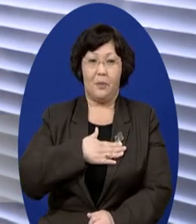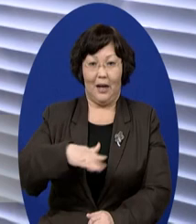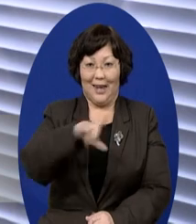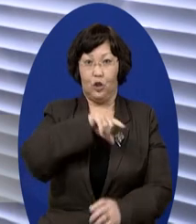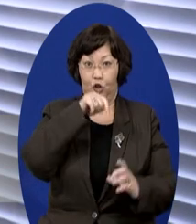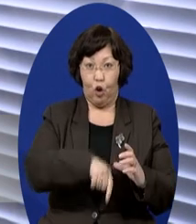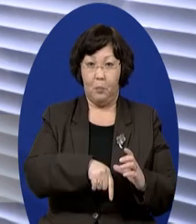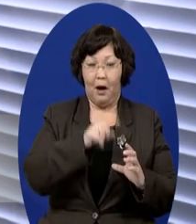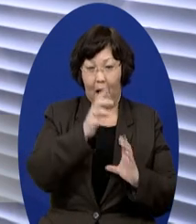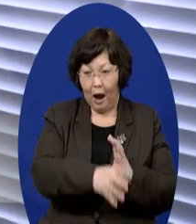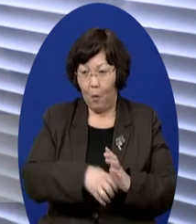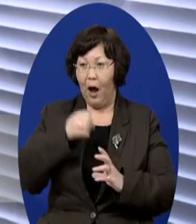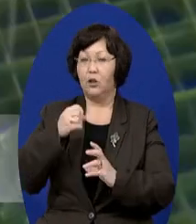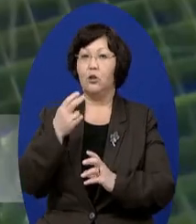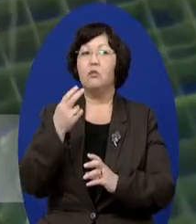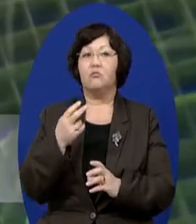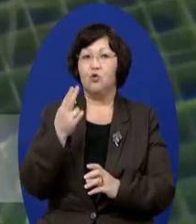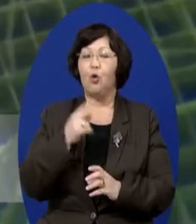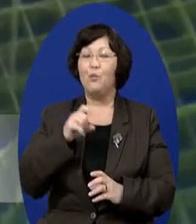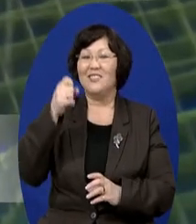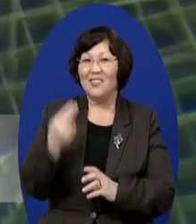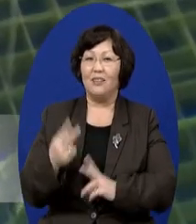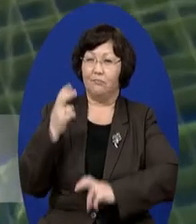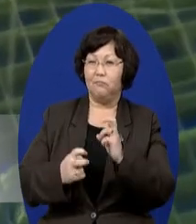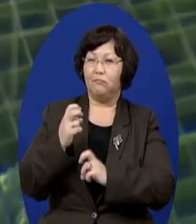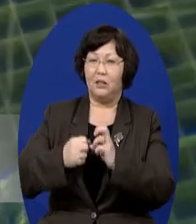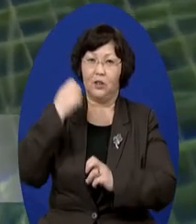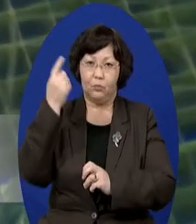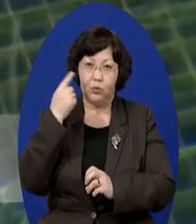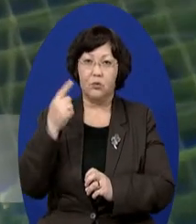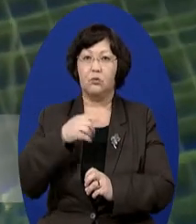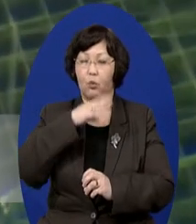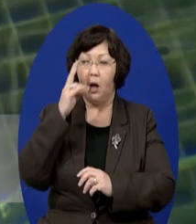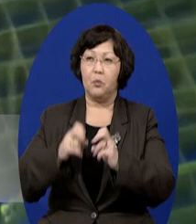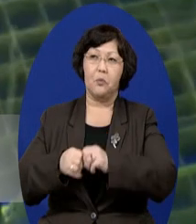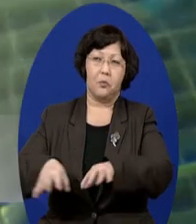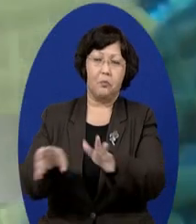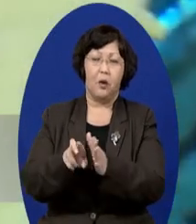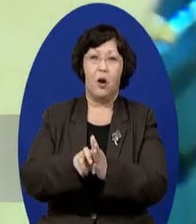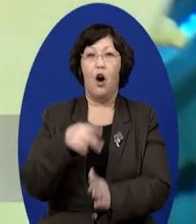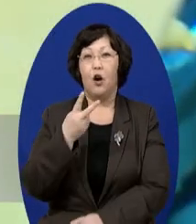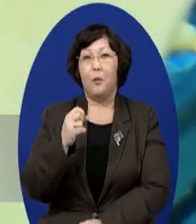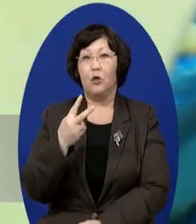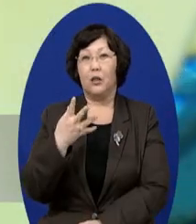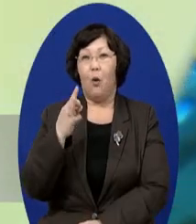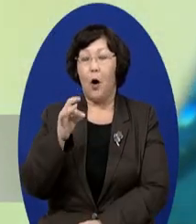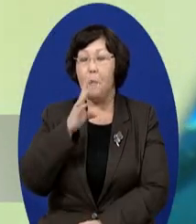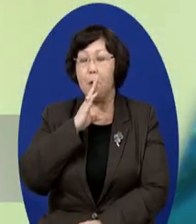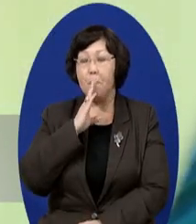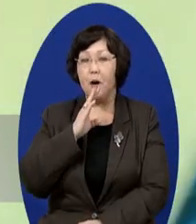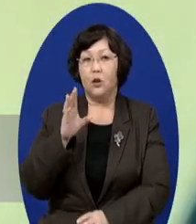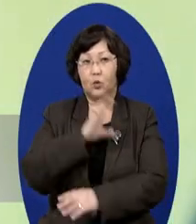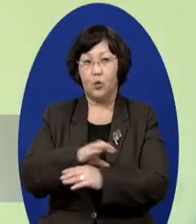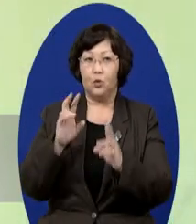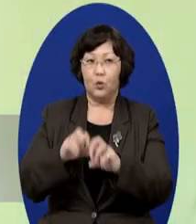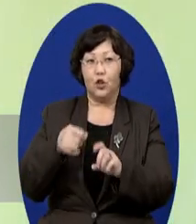бол бидэнд бол одоо гарц байна. Манай улсад 2025 он гэхэд сургалт судалгааны зориулалттай бага чадлын